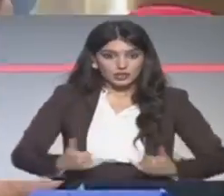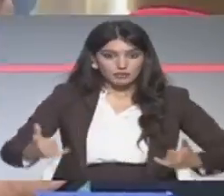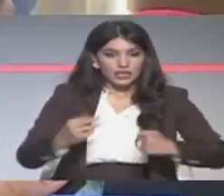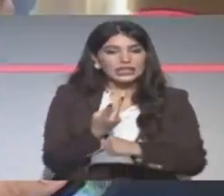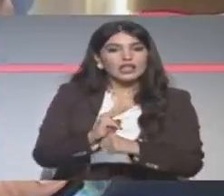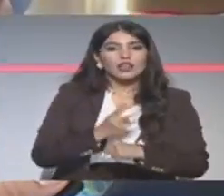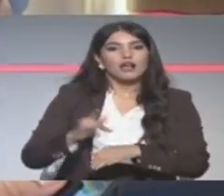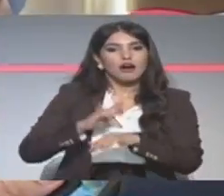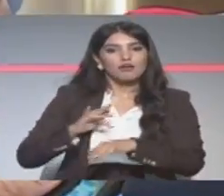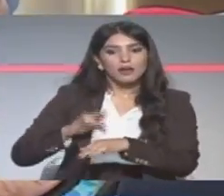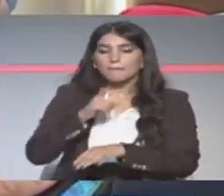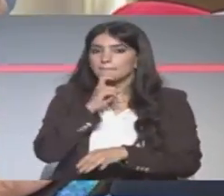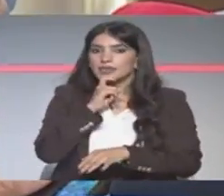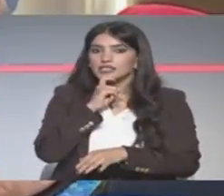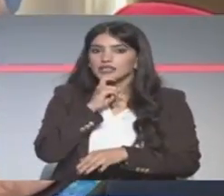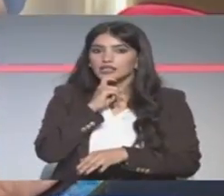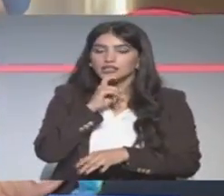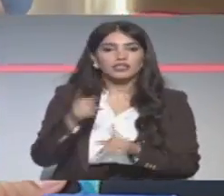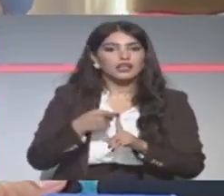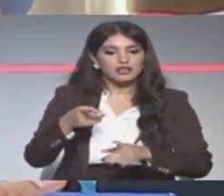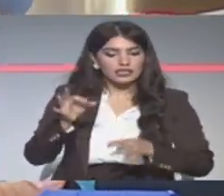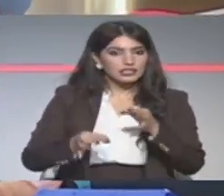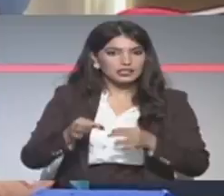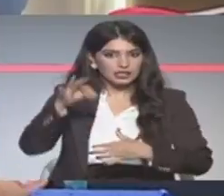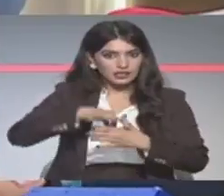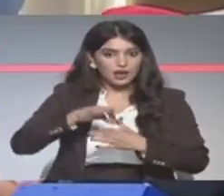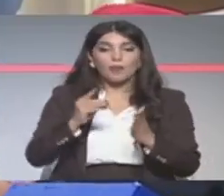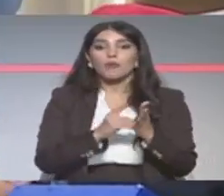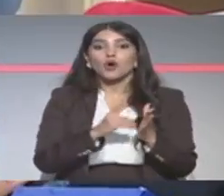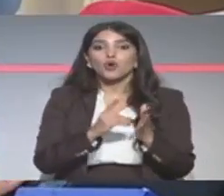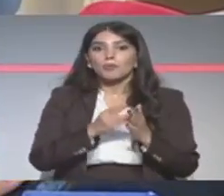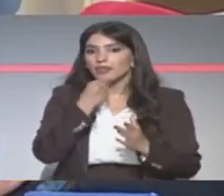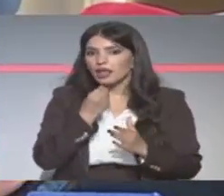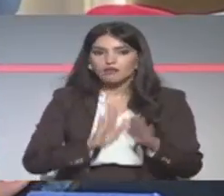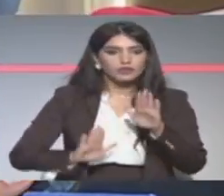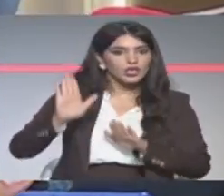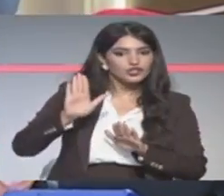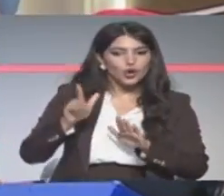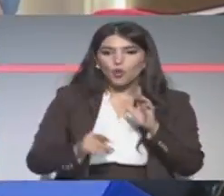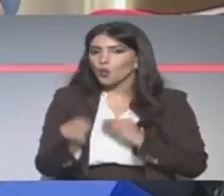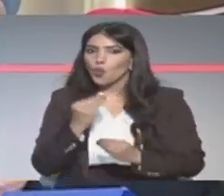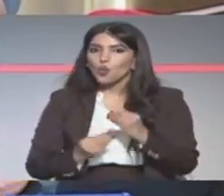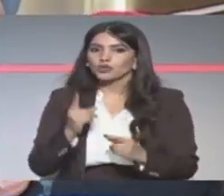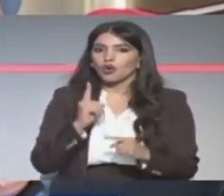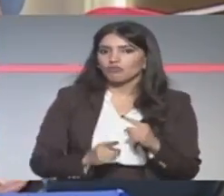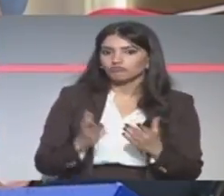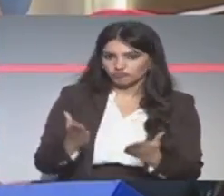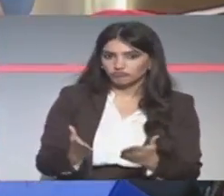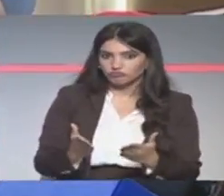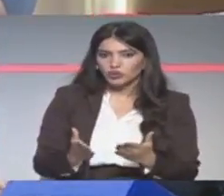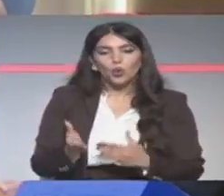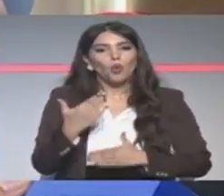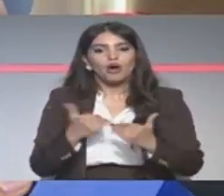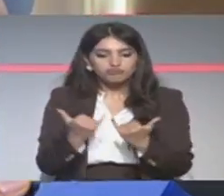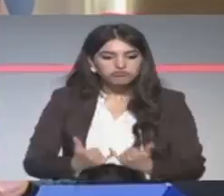عليه جاية خاطر انتخابات محكمة دستورية وجاية قولكش سيدي ترشحشي ولا حاجة ولا كذا هو محظوظ أو طلع في